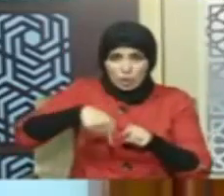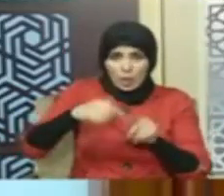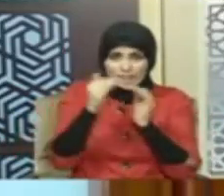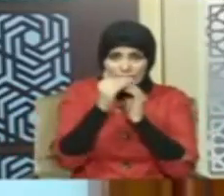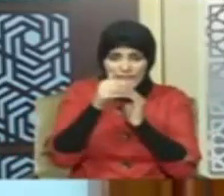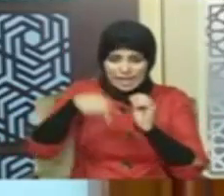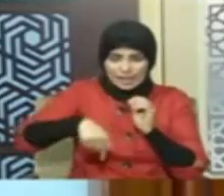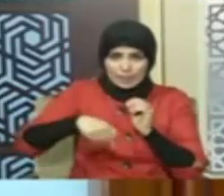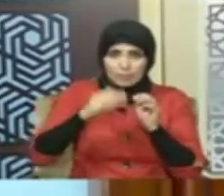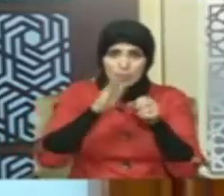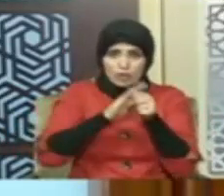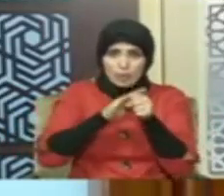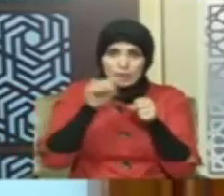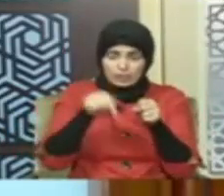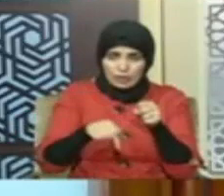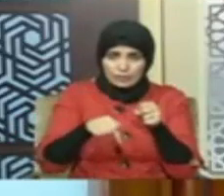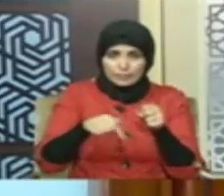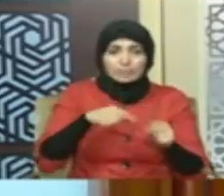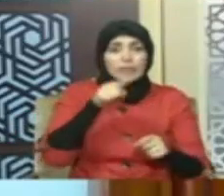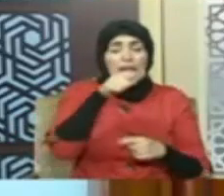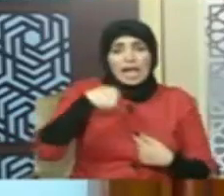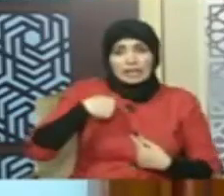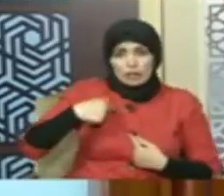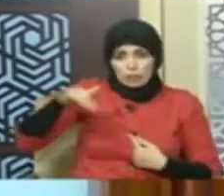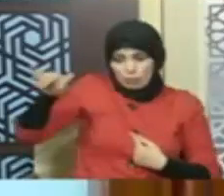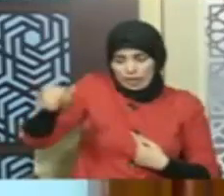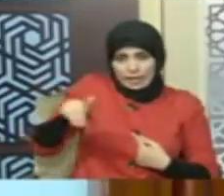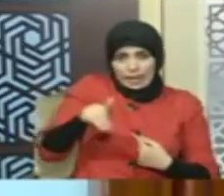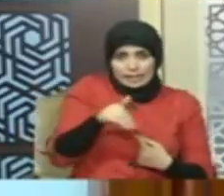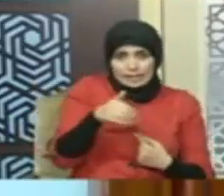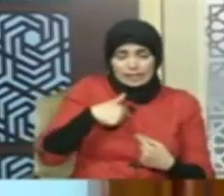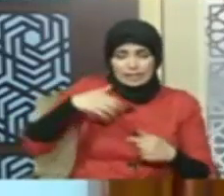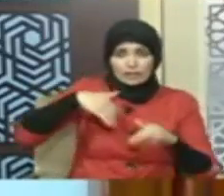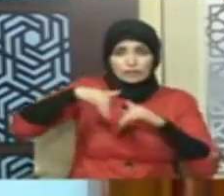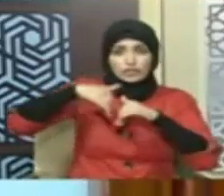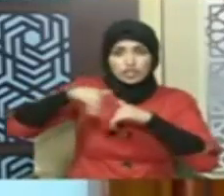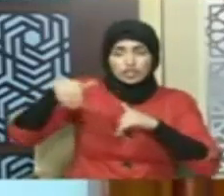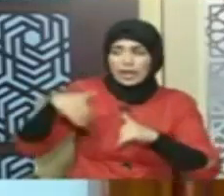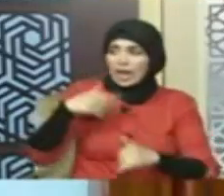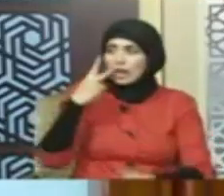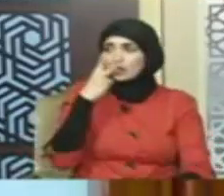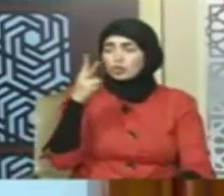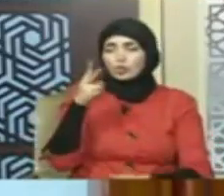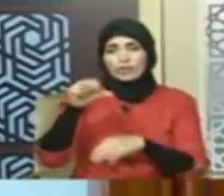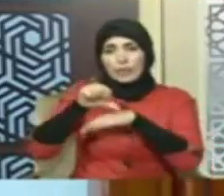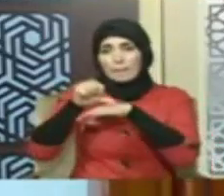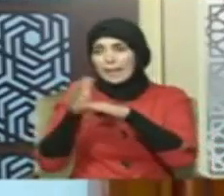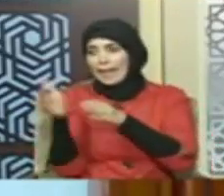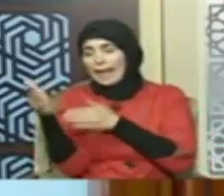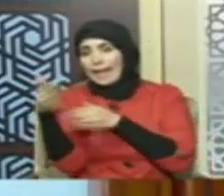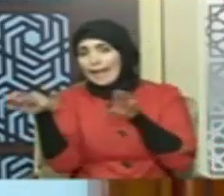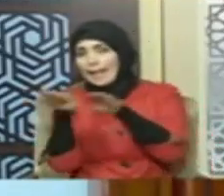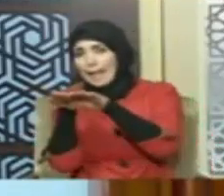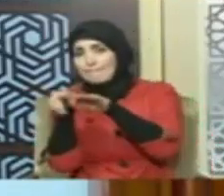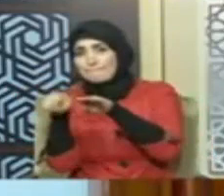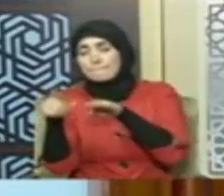هذا اليوم. وأنا في طريقي إلى القبلة وجدت في جانب من المسجد في لحظة